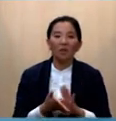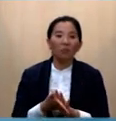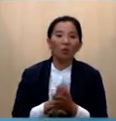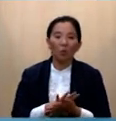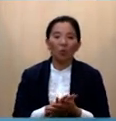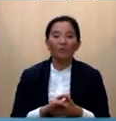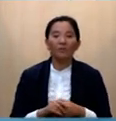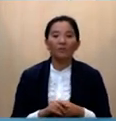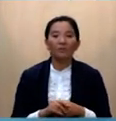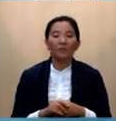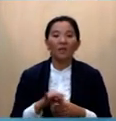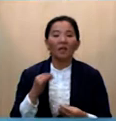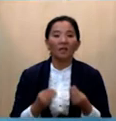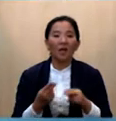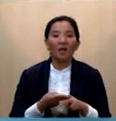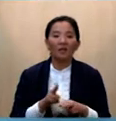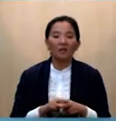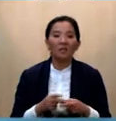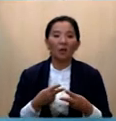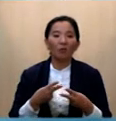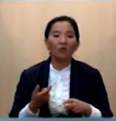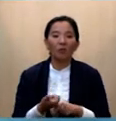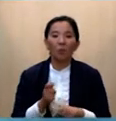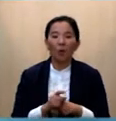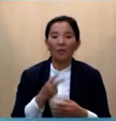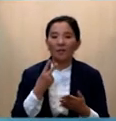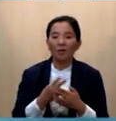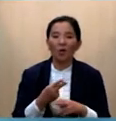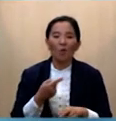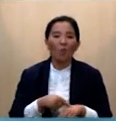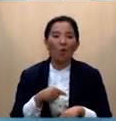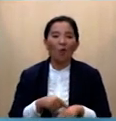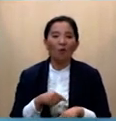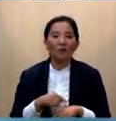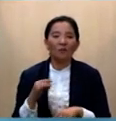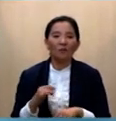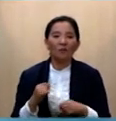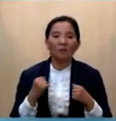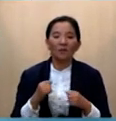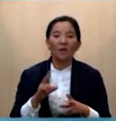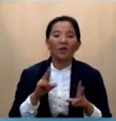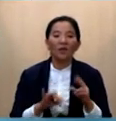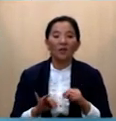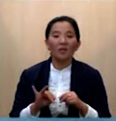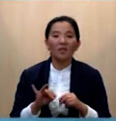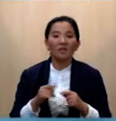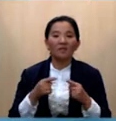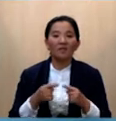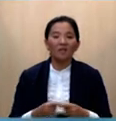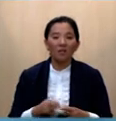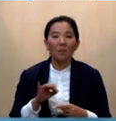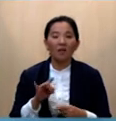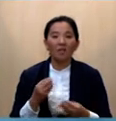отменено. Ну, игра от этого становится более зрелищной, более спортивной. И с введением